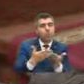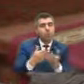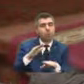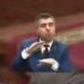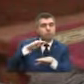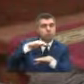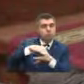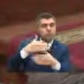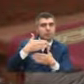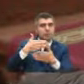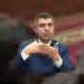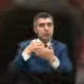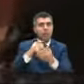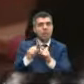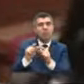التغيرات المناخية.